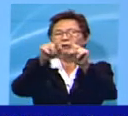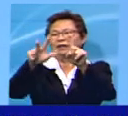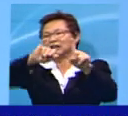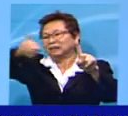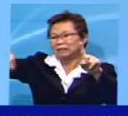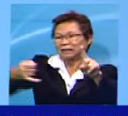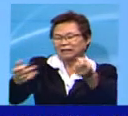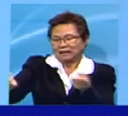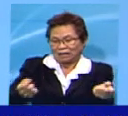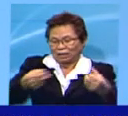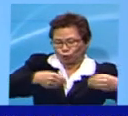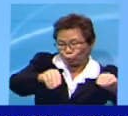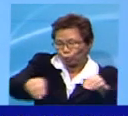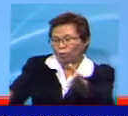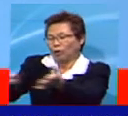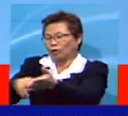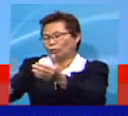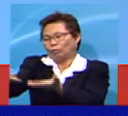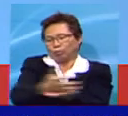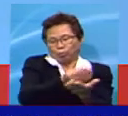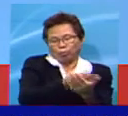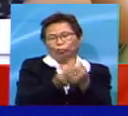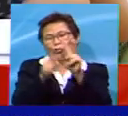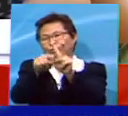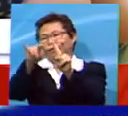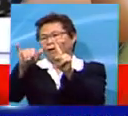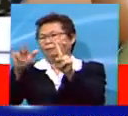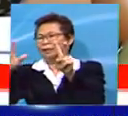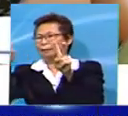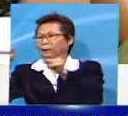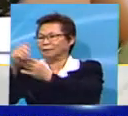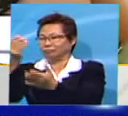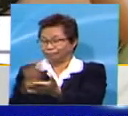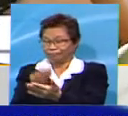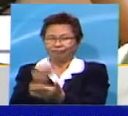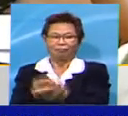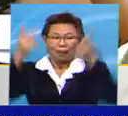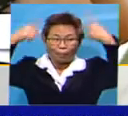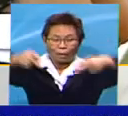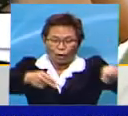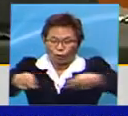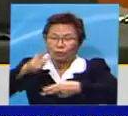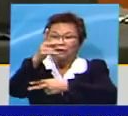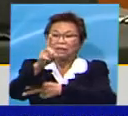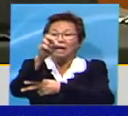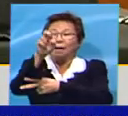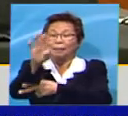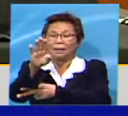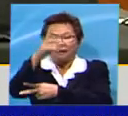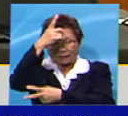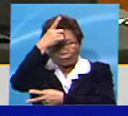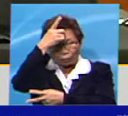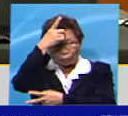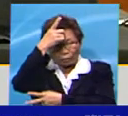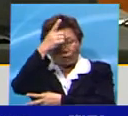juta unit kereta dan merekodkan pendapatan 2.63 bilion pengarah urusan kumpulan drb hikom Datuk Seri sed